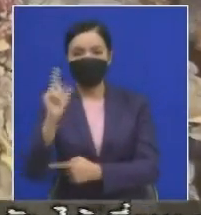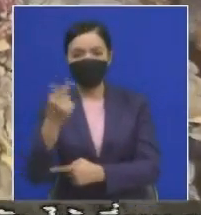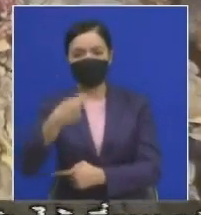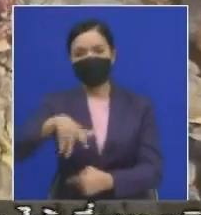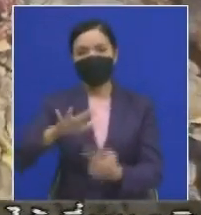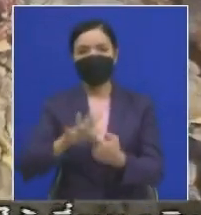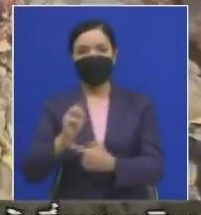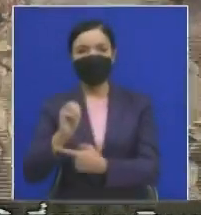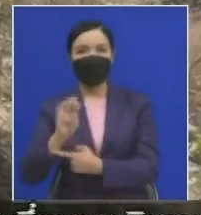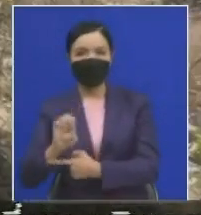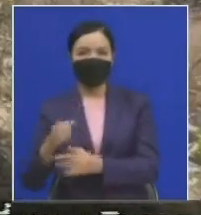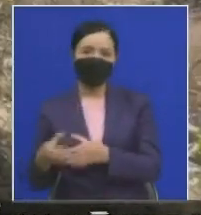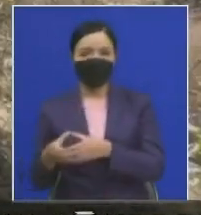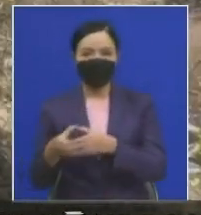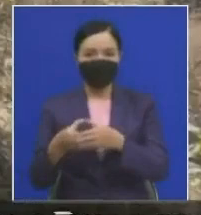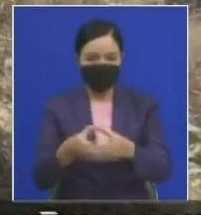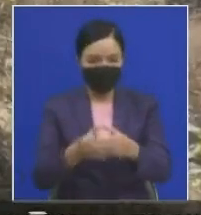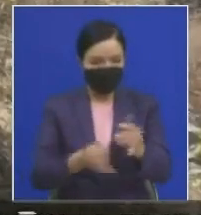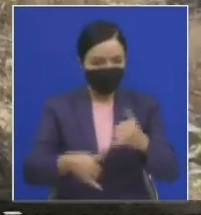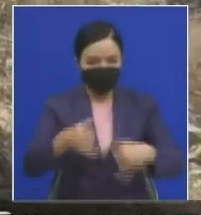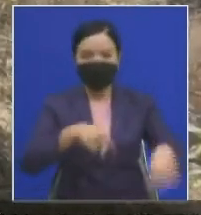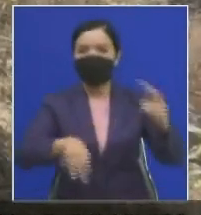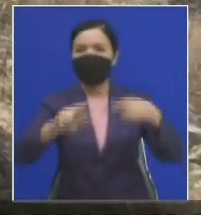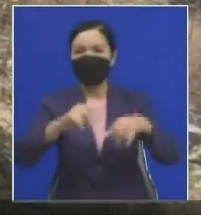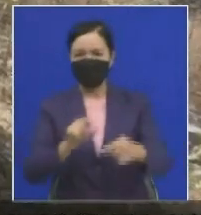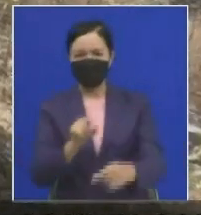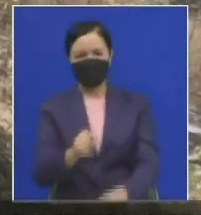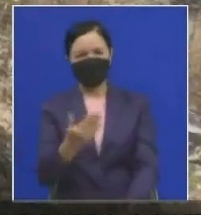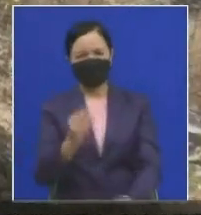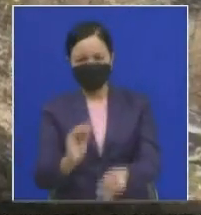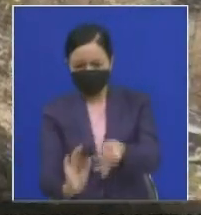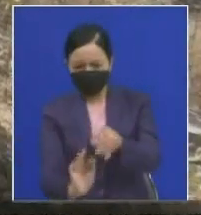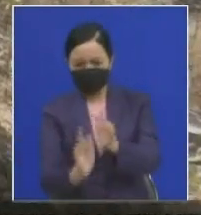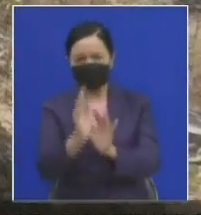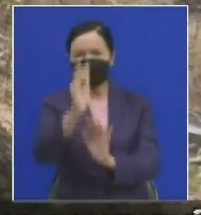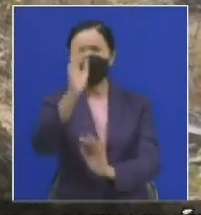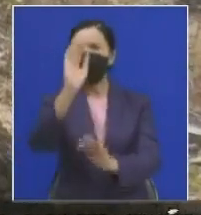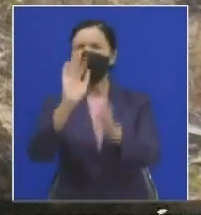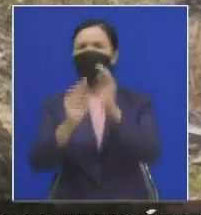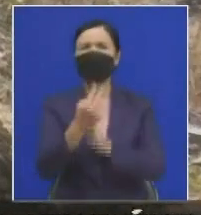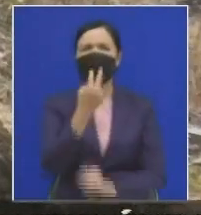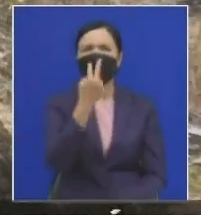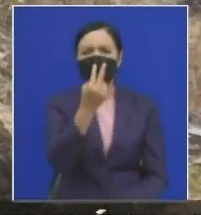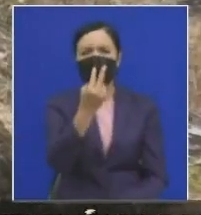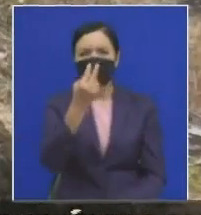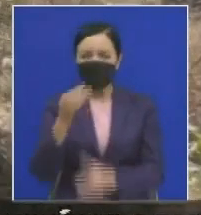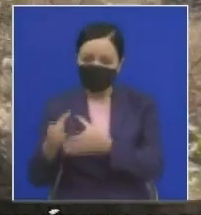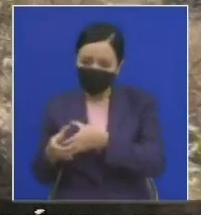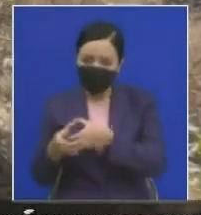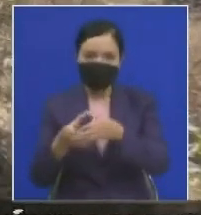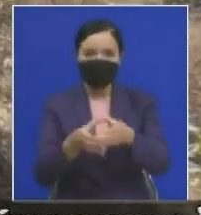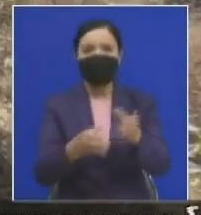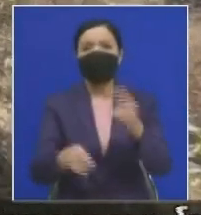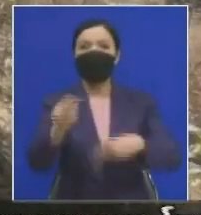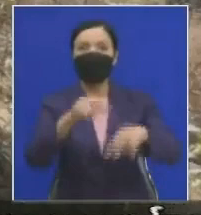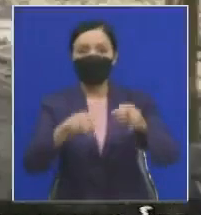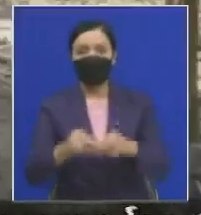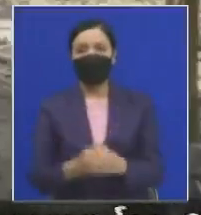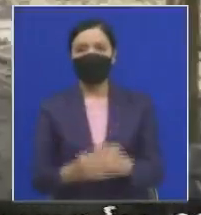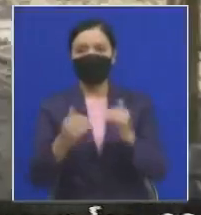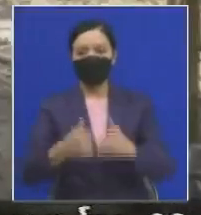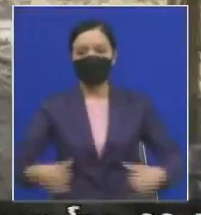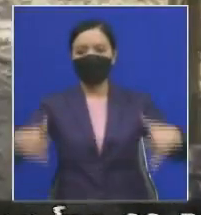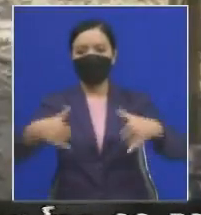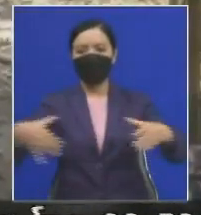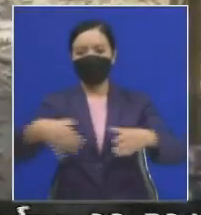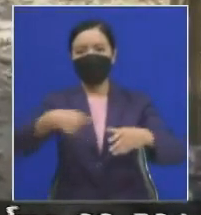ที่เข้าไปรดระเวนเพระวาเขาไปตรวดพบว่าให้มันมีควันไฟรอยขนมาก็เลยเขาไปตรวดสอบไปเจอกลมบุค